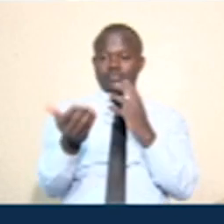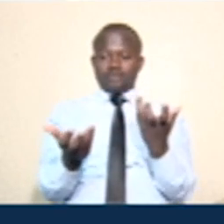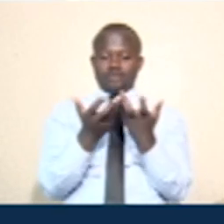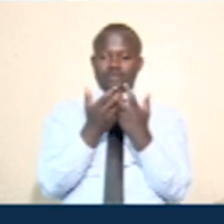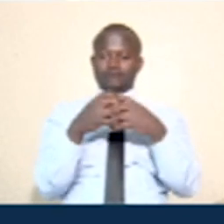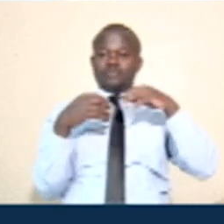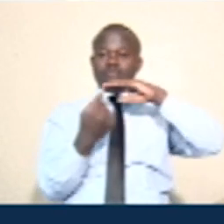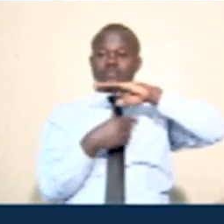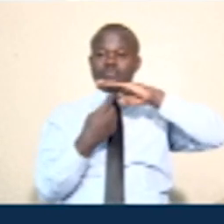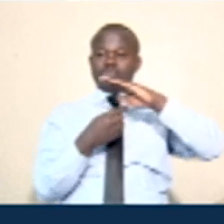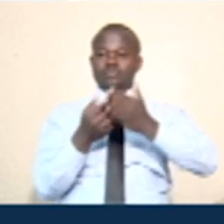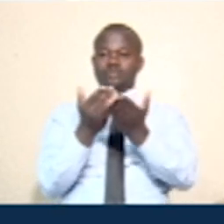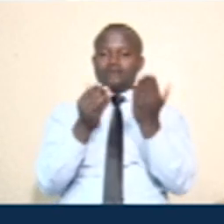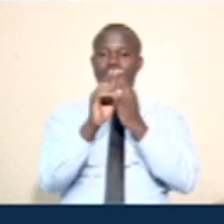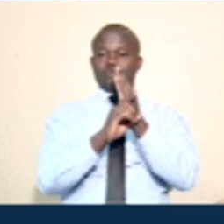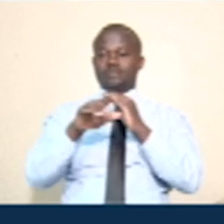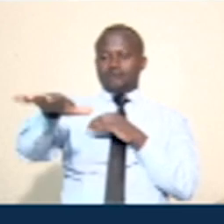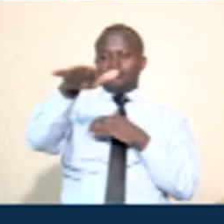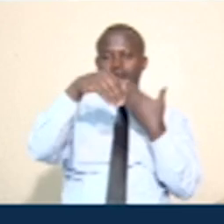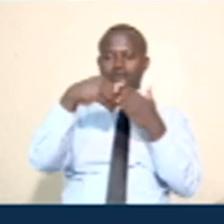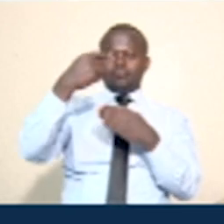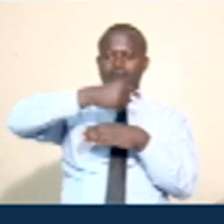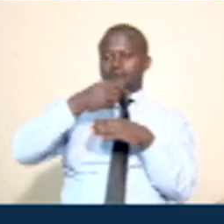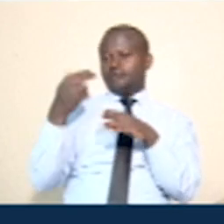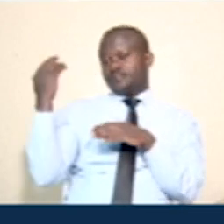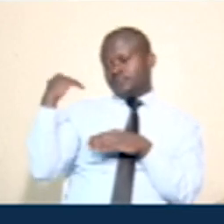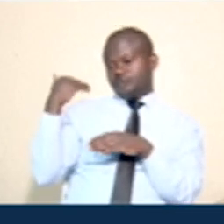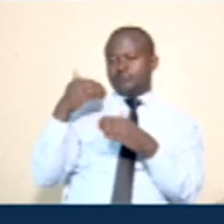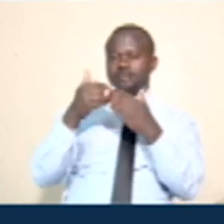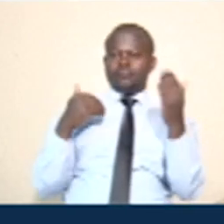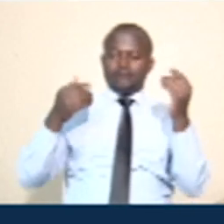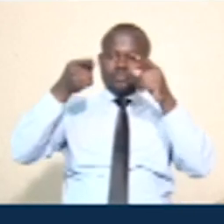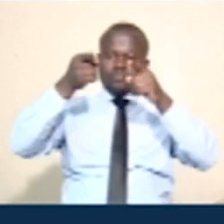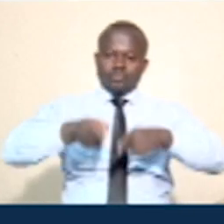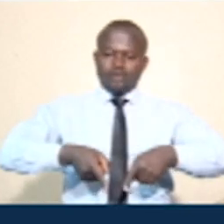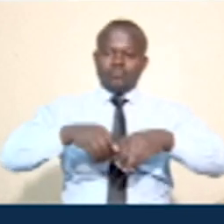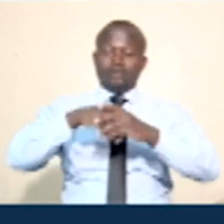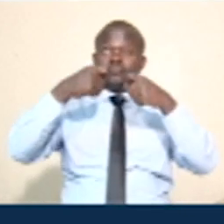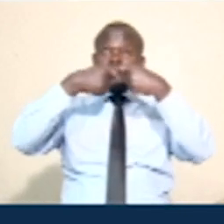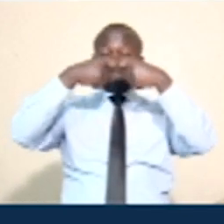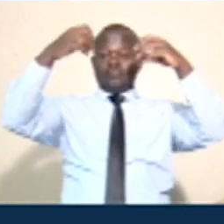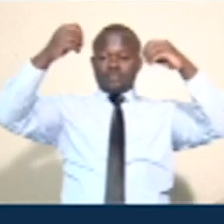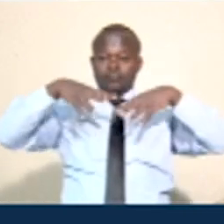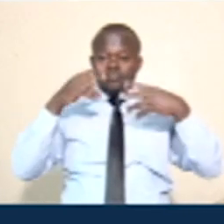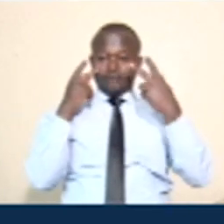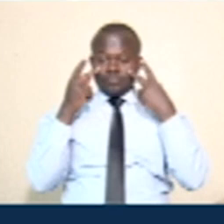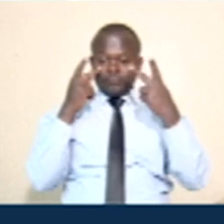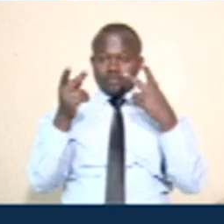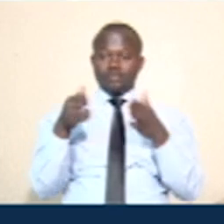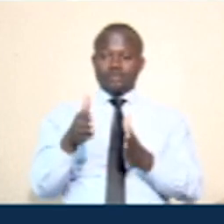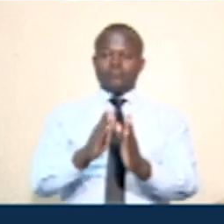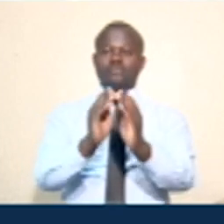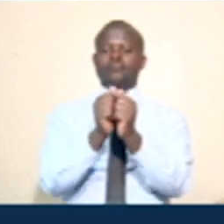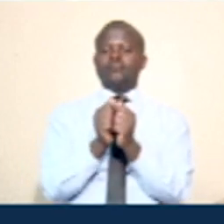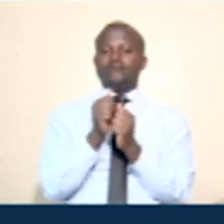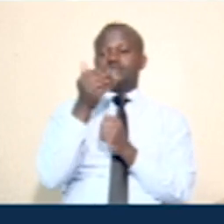kijyanishe n'imiterere yako gace mu minsi yashize mbere yuko hagerwa uwo muriro w'amashanyarazi tubona amatara ku mihanda